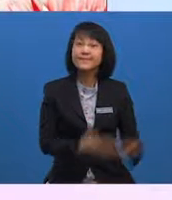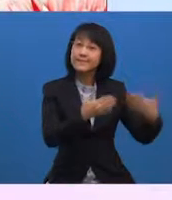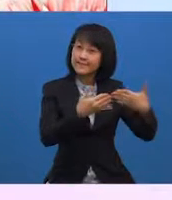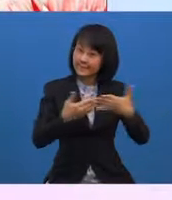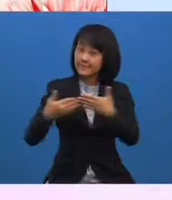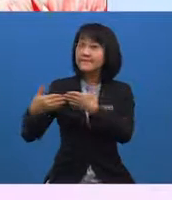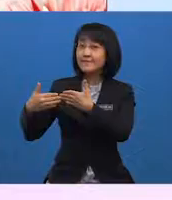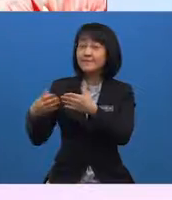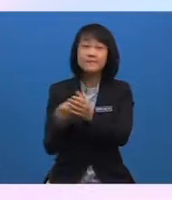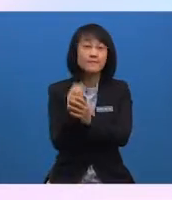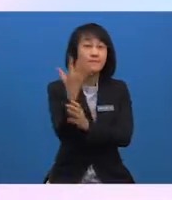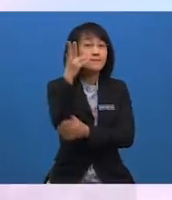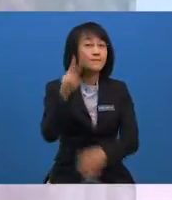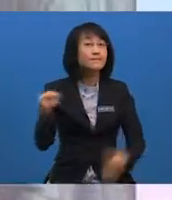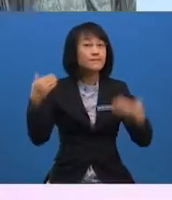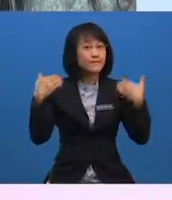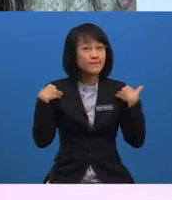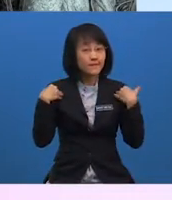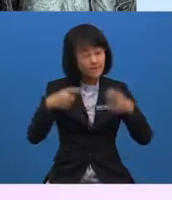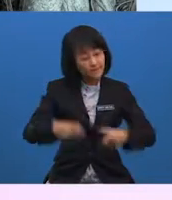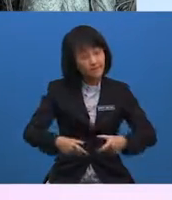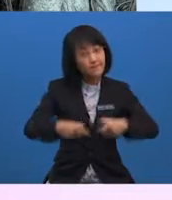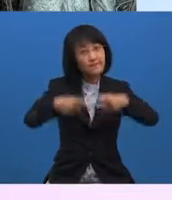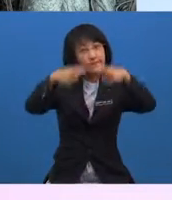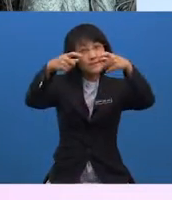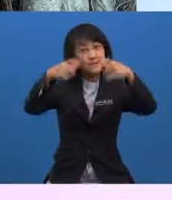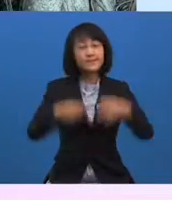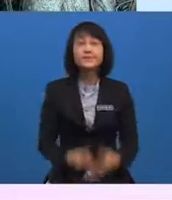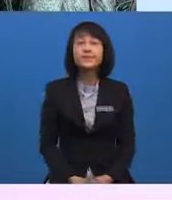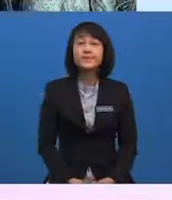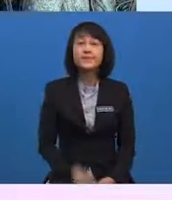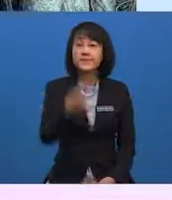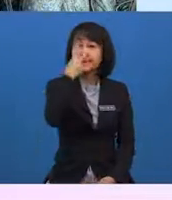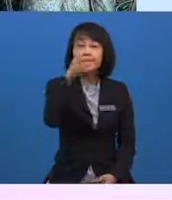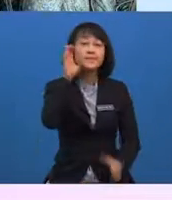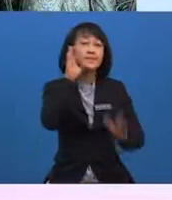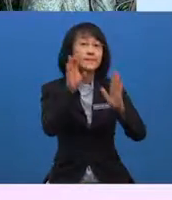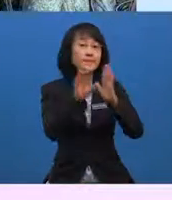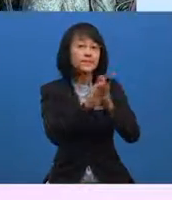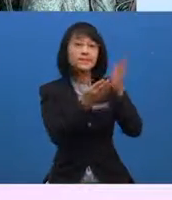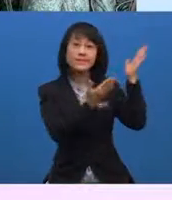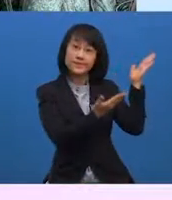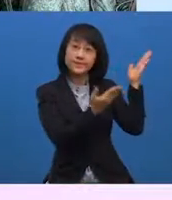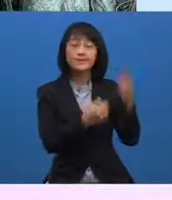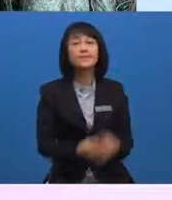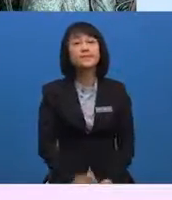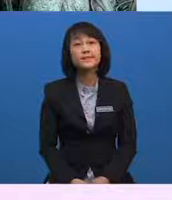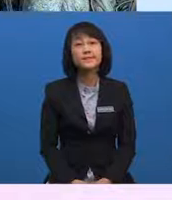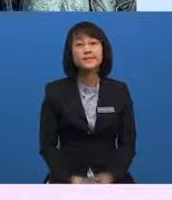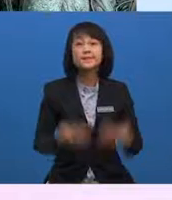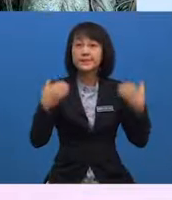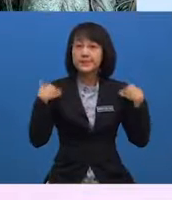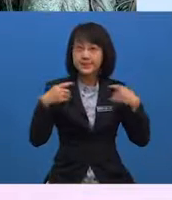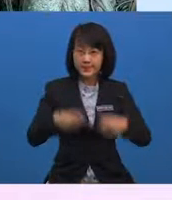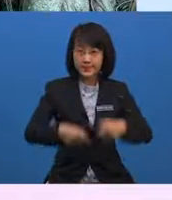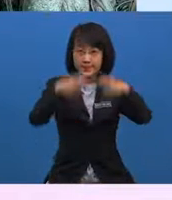Seterusnya, tumbuhan mempunyai batang. Lihat gambar yang cikgu kongsikan. ada batang